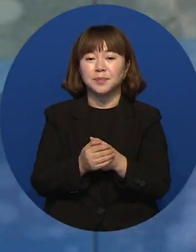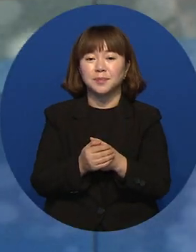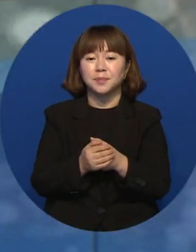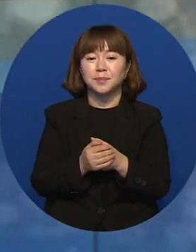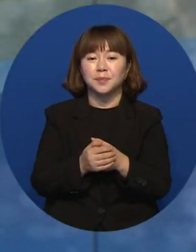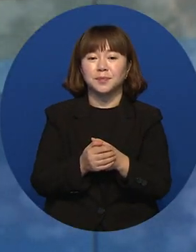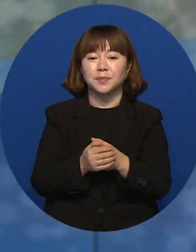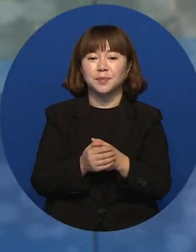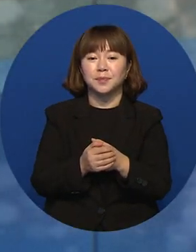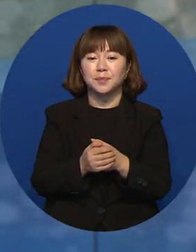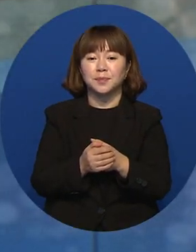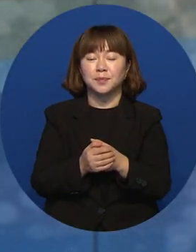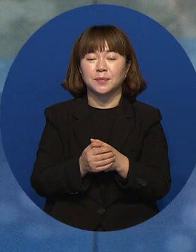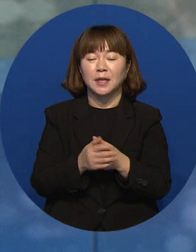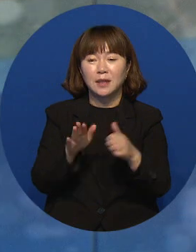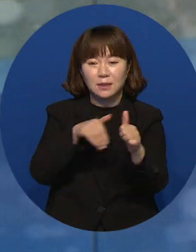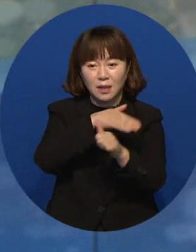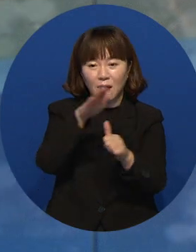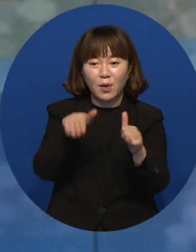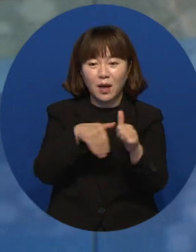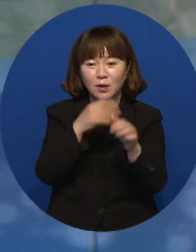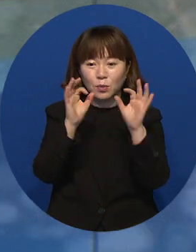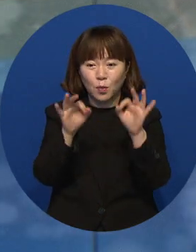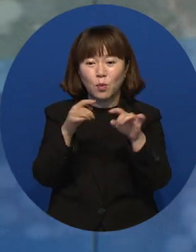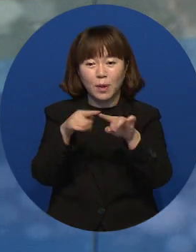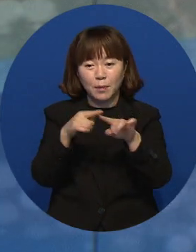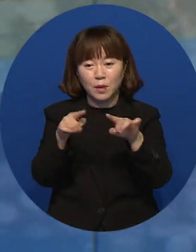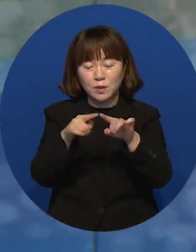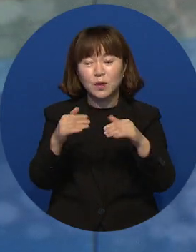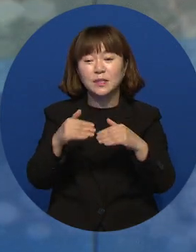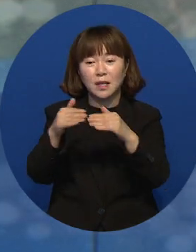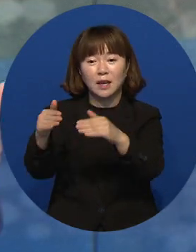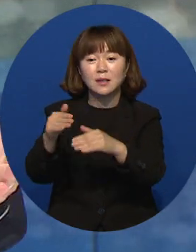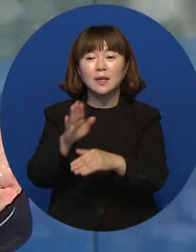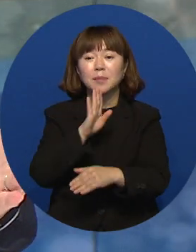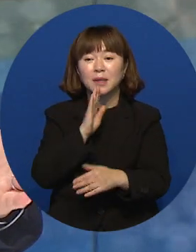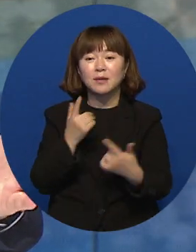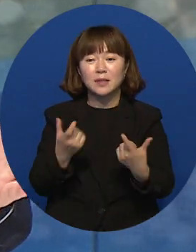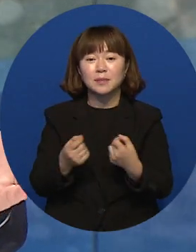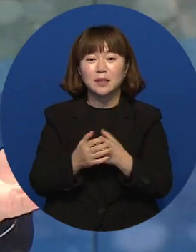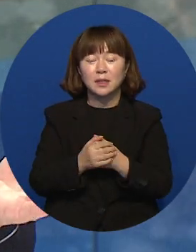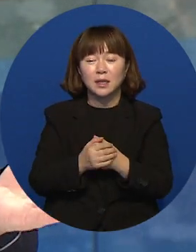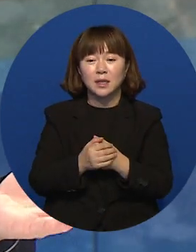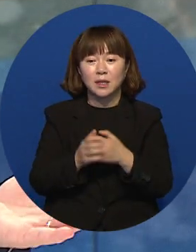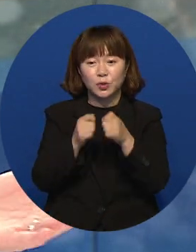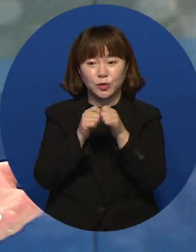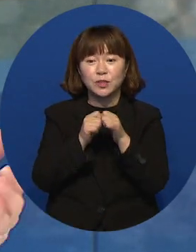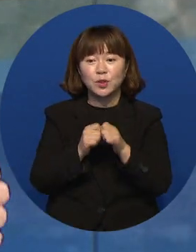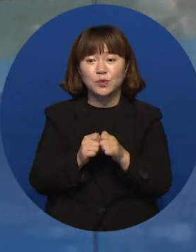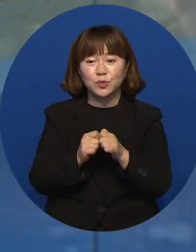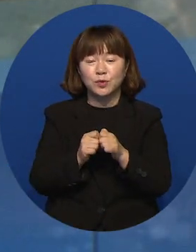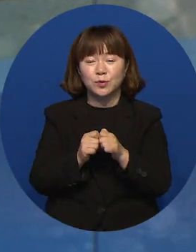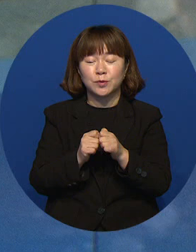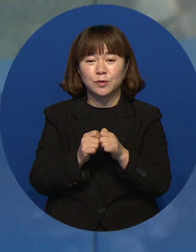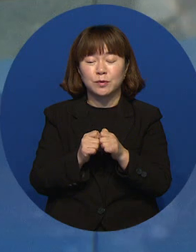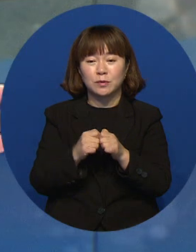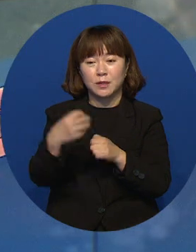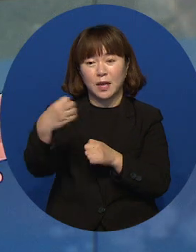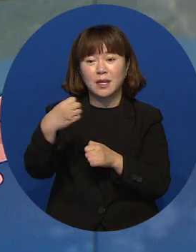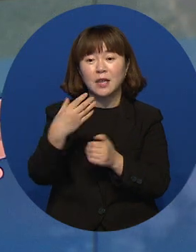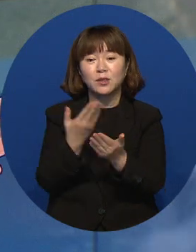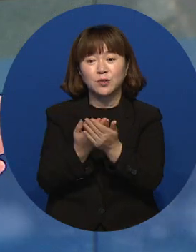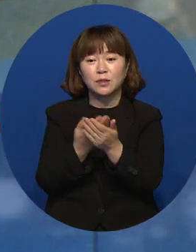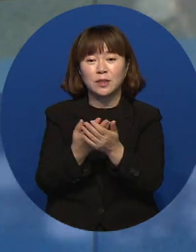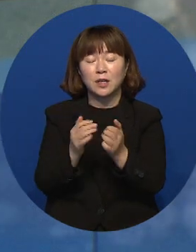상황을 봐가면서 해야지 당연히 행정 이라는 것이죠 4 근데 좀 구체적으로 말씀해 주 됩니다 국장님 예를 들면 식당